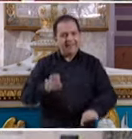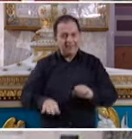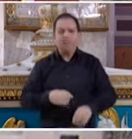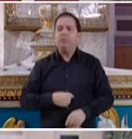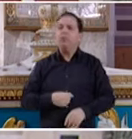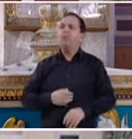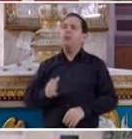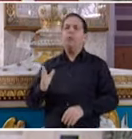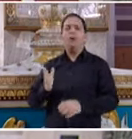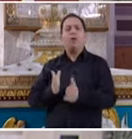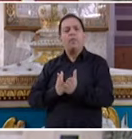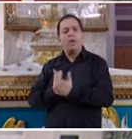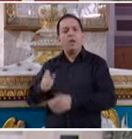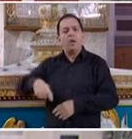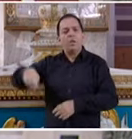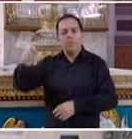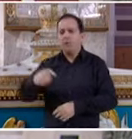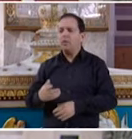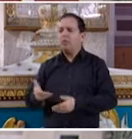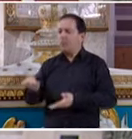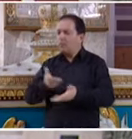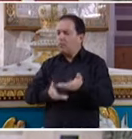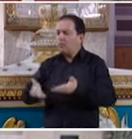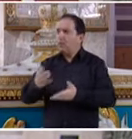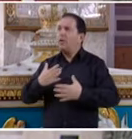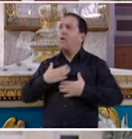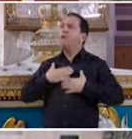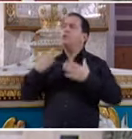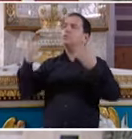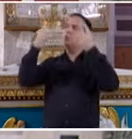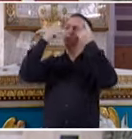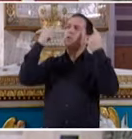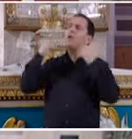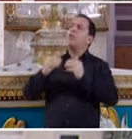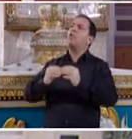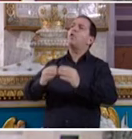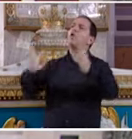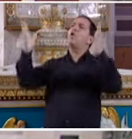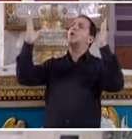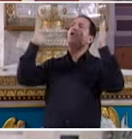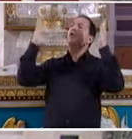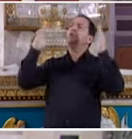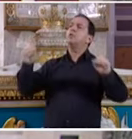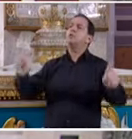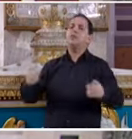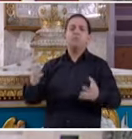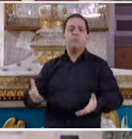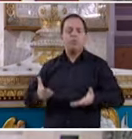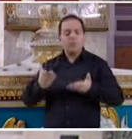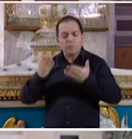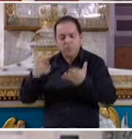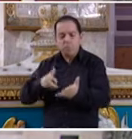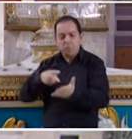ευχάριστα διαλύματά μας, κατά τα οποία ευχαριστούμε τον Θεό, τον δοξολογούμε, τον υμνούμε και τον